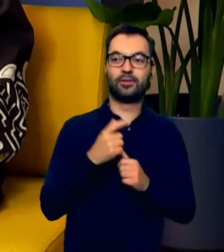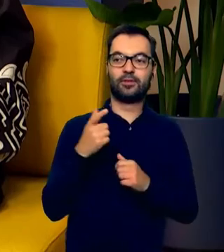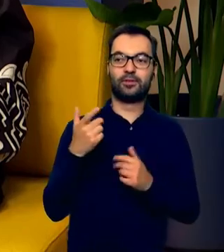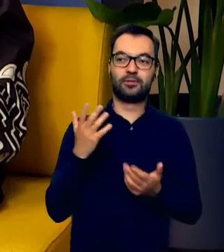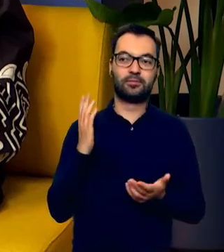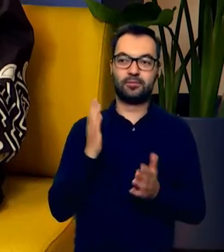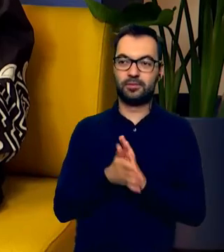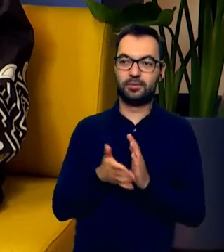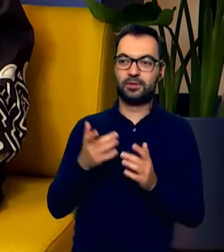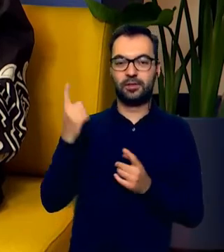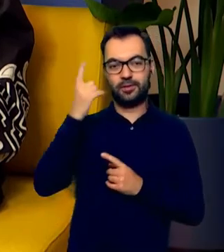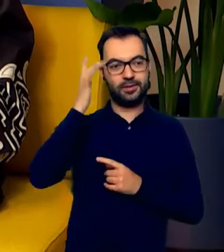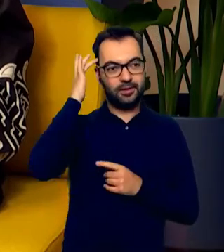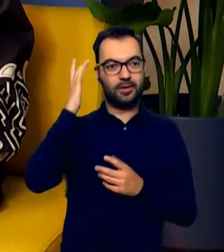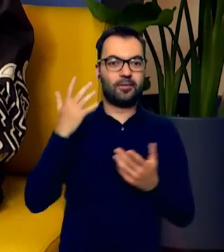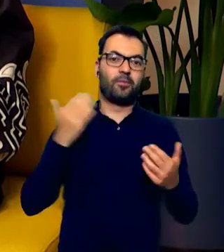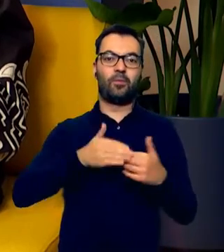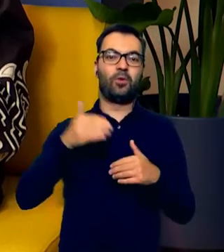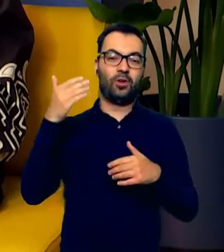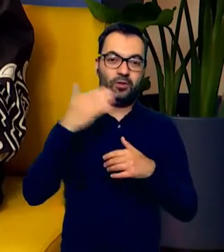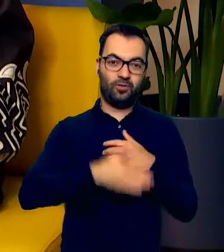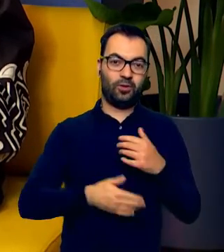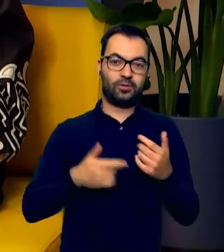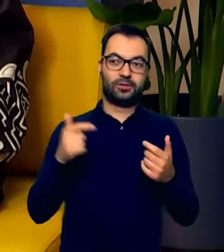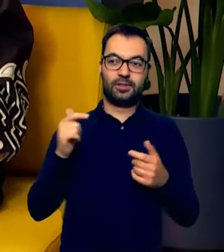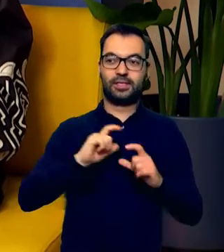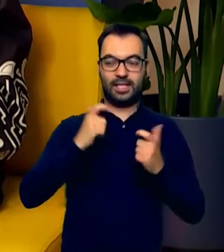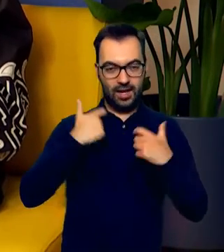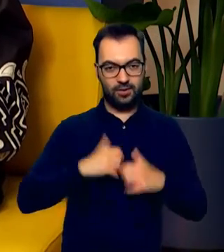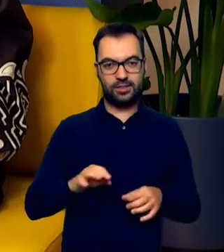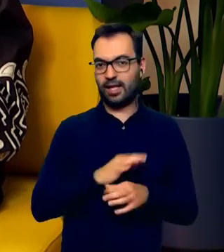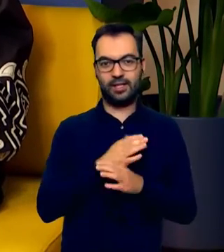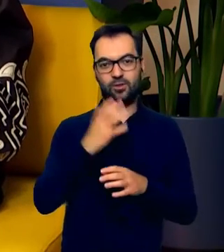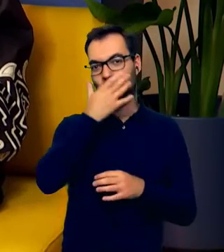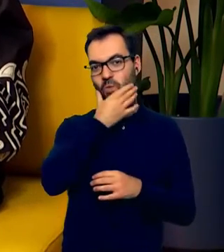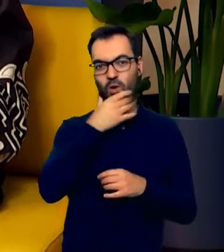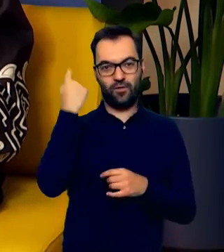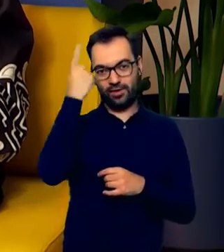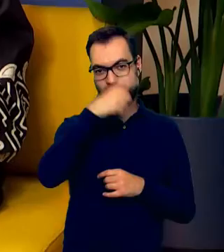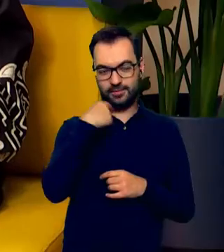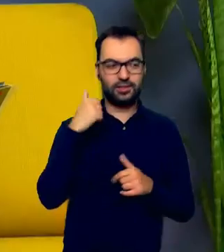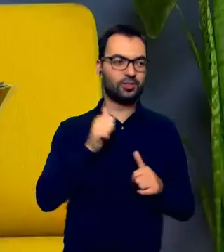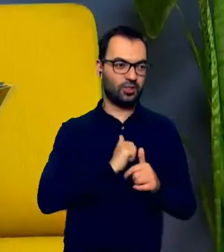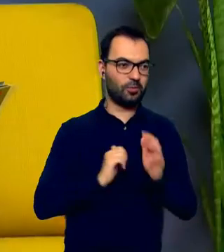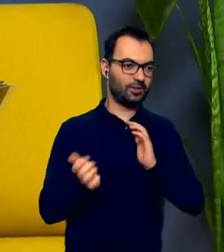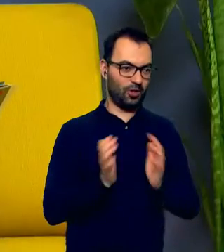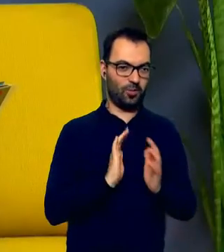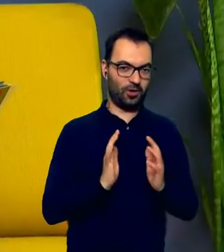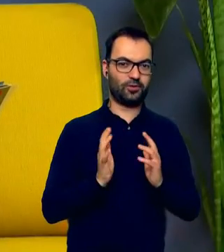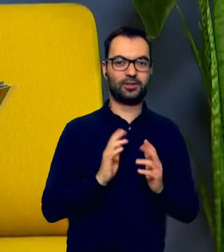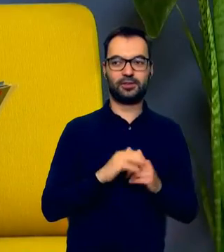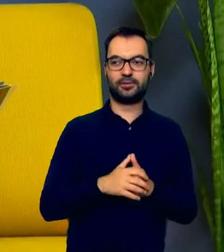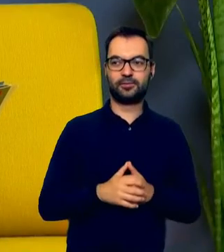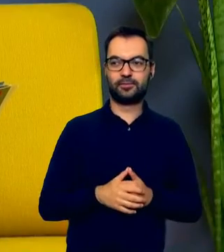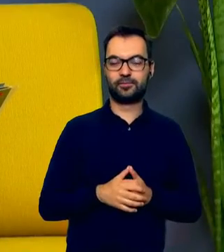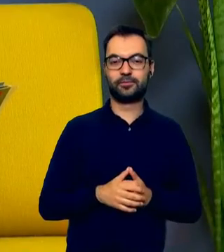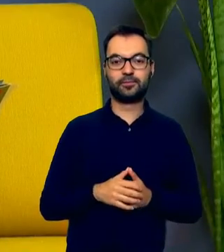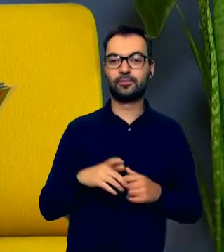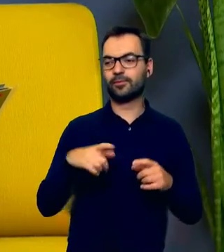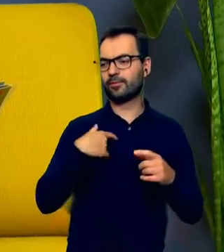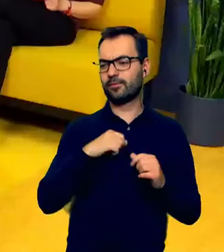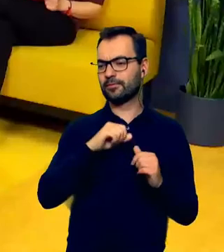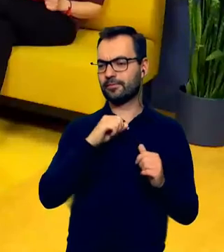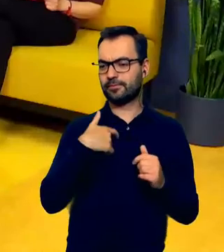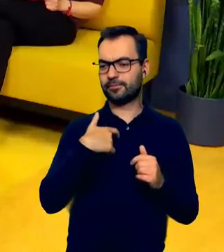albo po prostu pomyślała sobie, że najwyższy czas jednak mieć całe ciało, a nie tylko głowę. Tak, i zaopiekować się tą częścią niewidzialną do tej pory. W ogóle